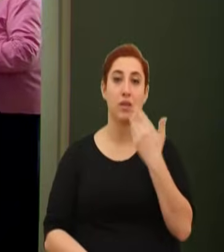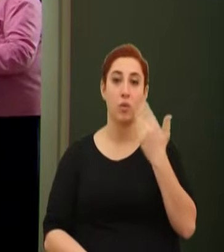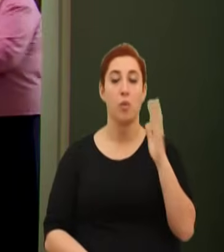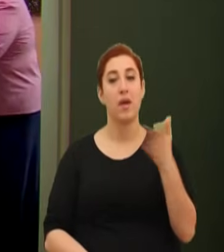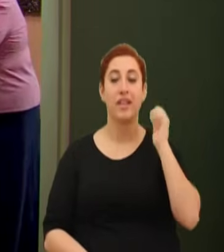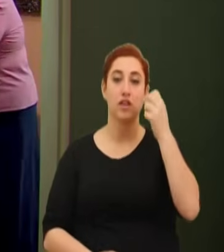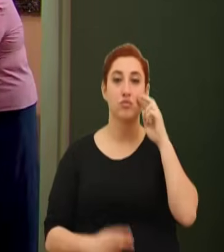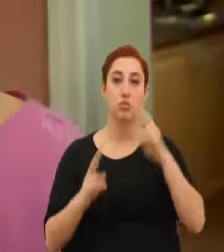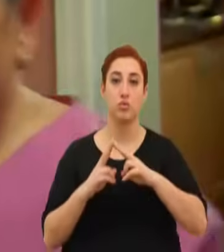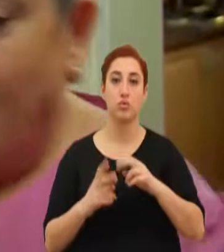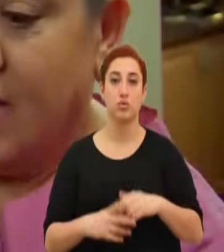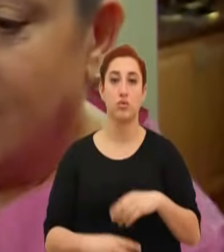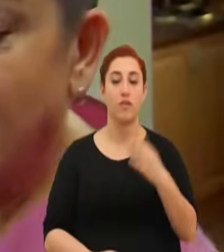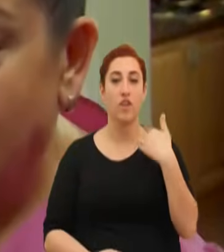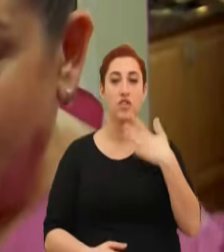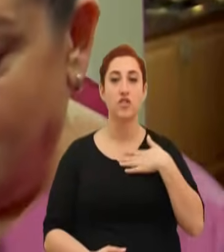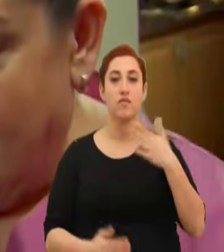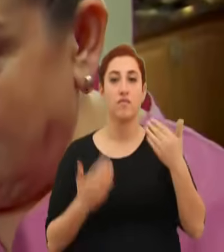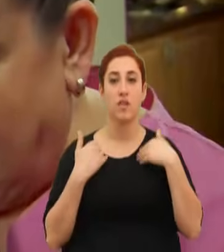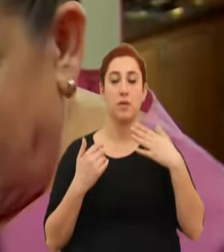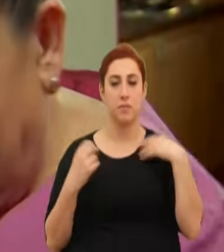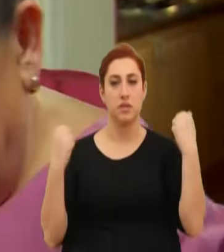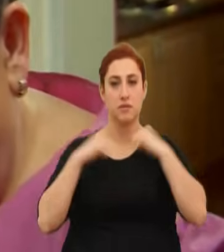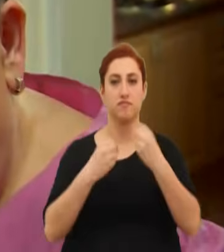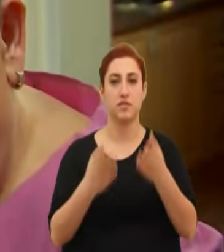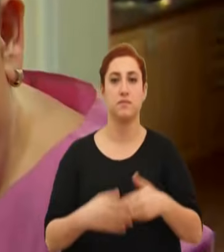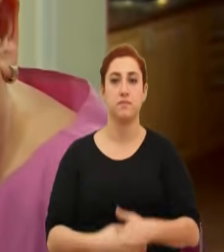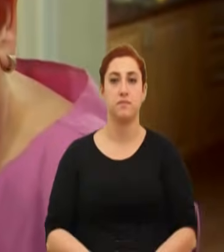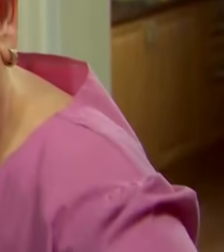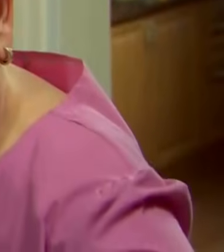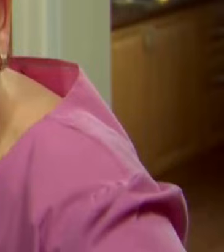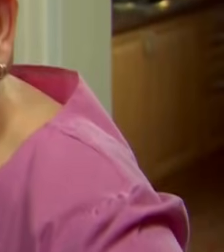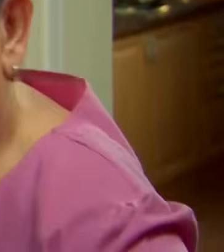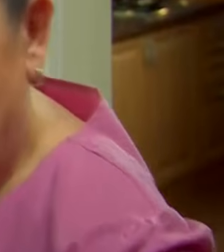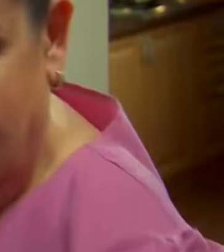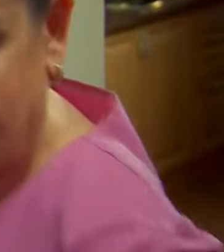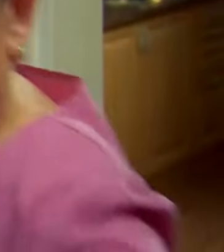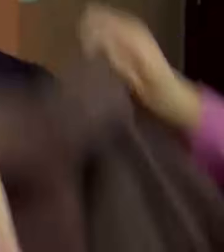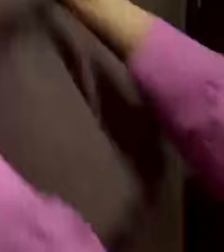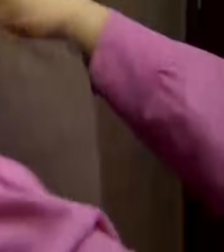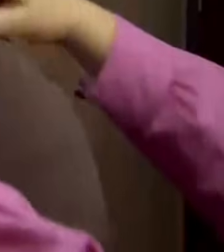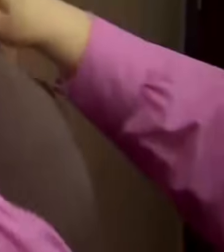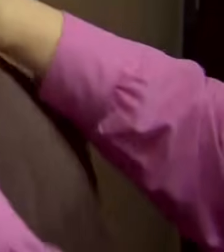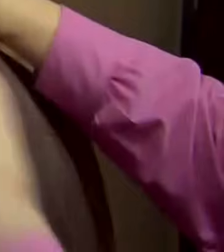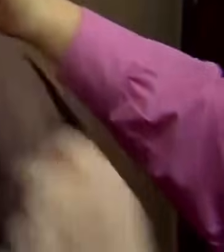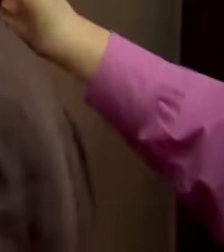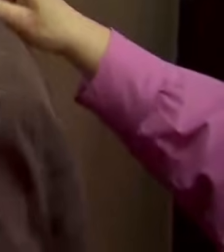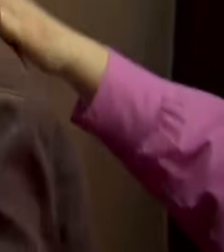gidiyorum. Hadi yarın görüşürüz. Ver canım ver. Ben geçireyim. Geçireyim.